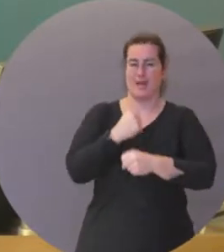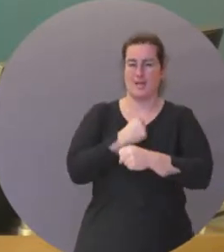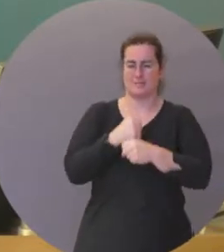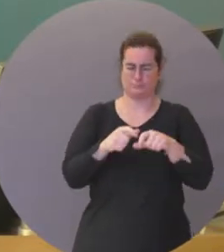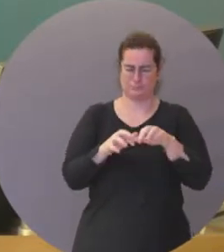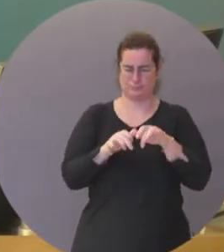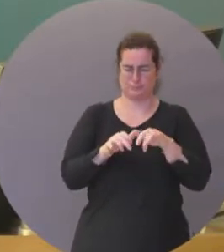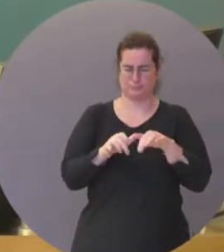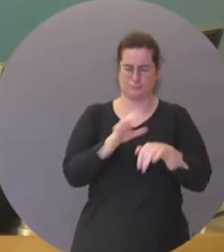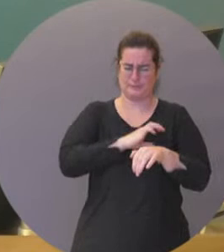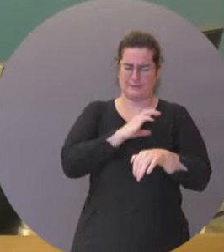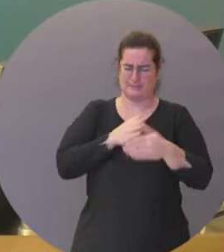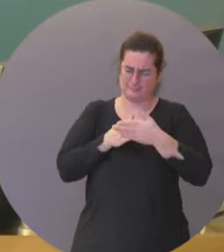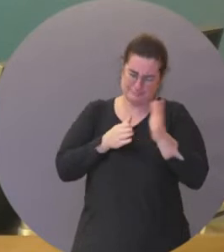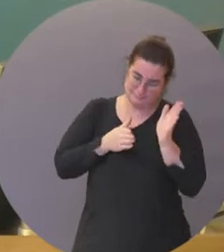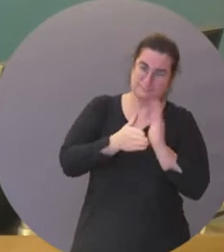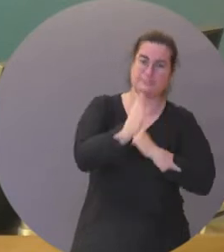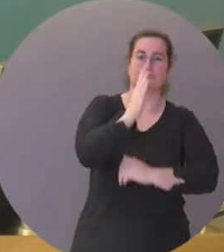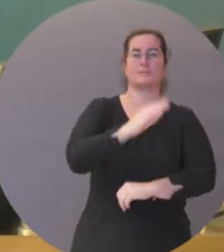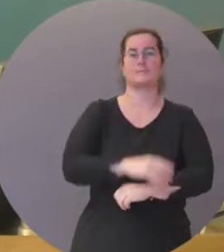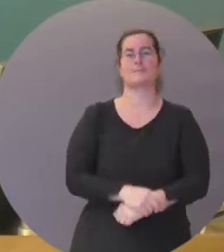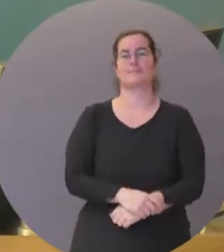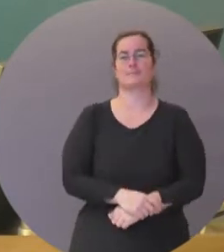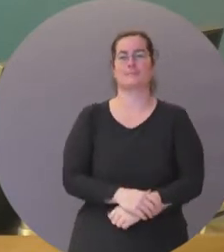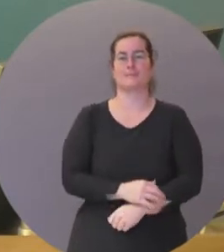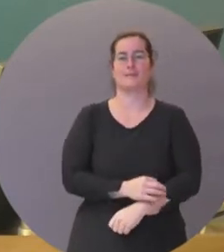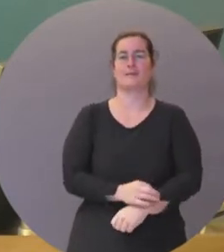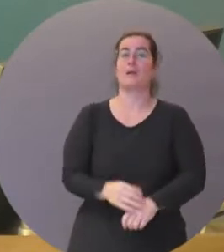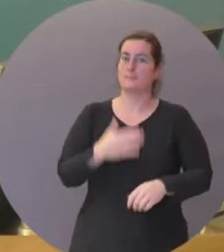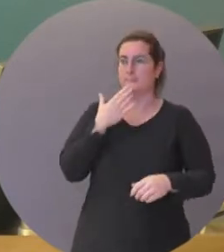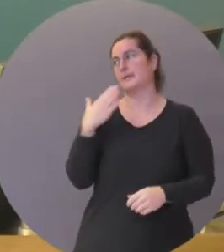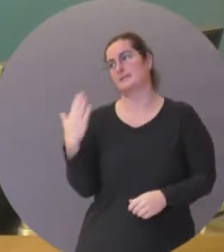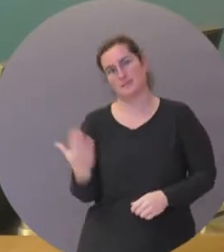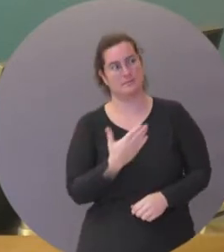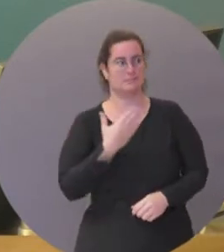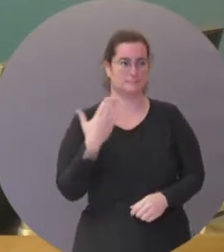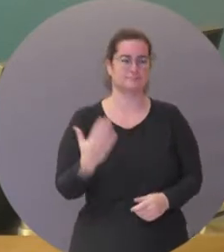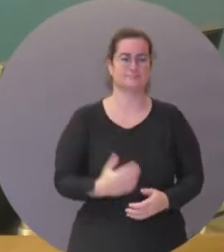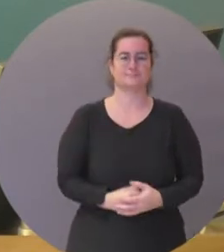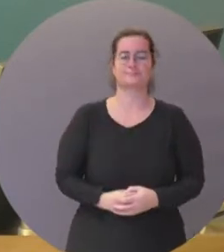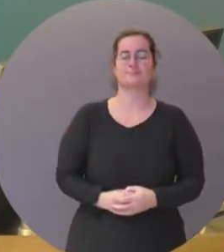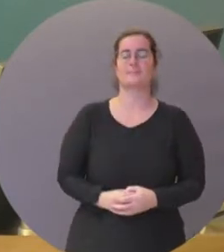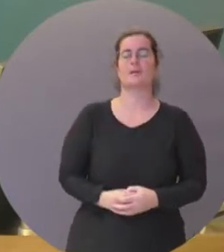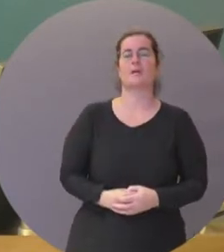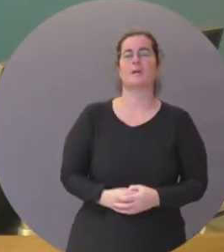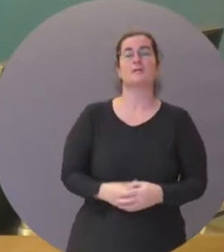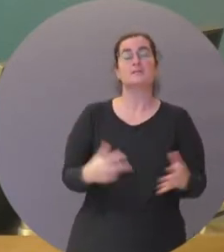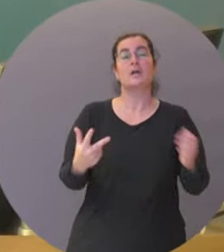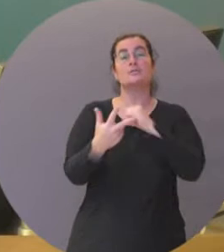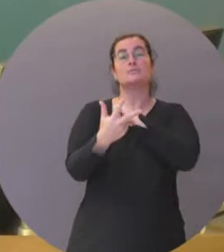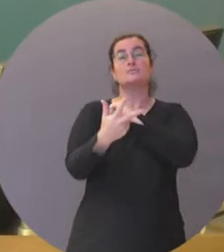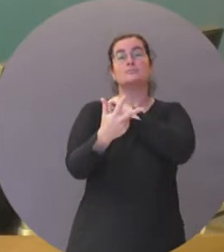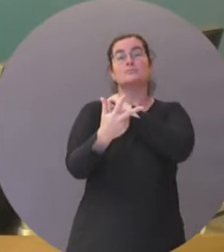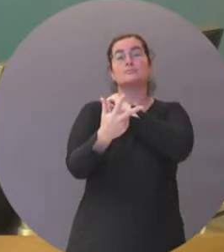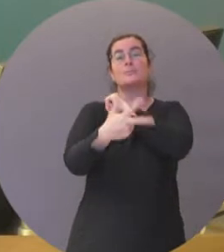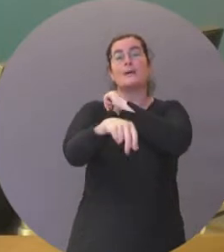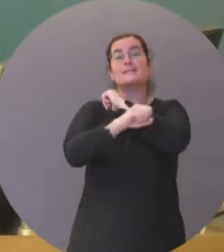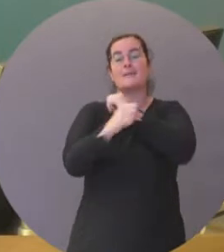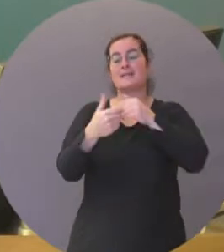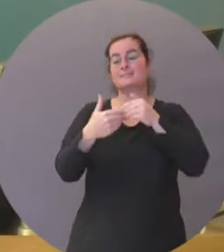ornière encore une fois je les remercie vivement moins de trois semaines après le blackout